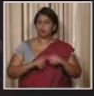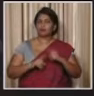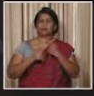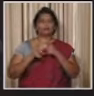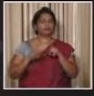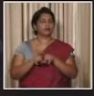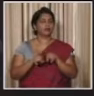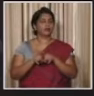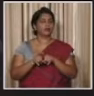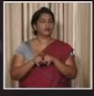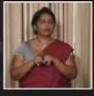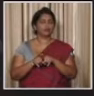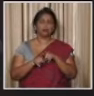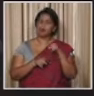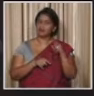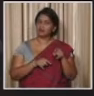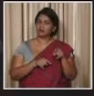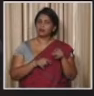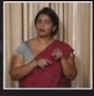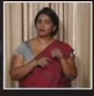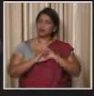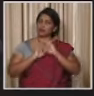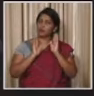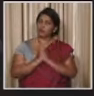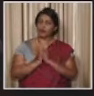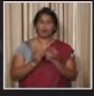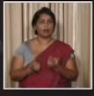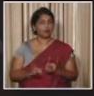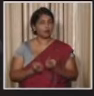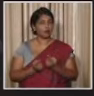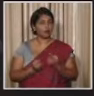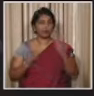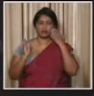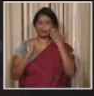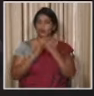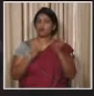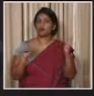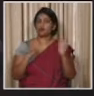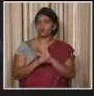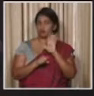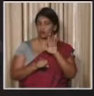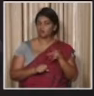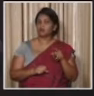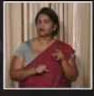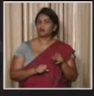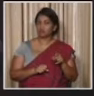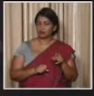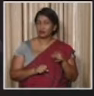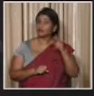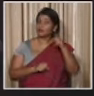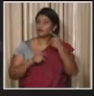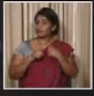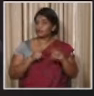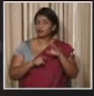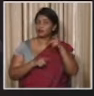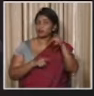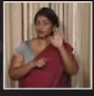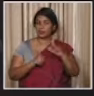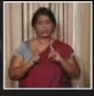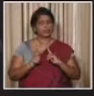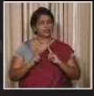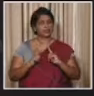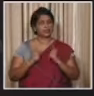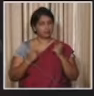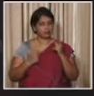හා තෘතීයික ඒ සියලුම අවශ්‍යතාවයන් සම්පූර්ණ කර ගැනීම සඳහා ඒ විතරක් නෙමෙයි ඔවුන්ගේ ජන